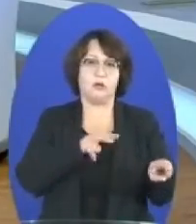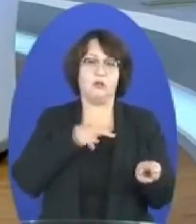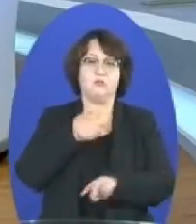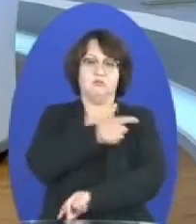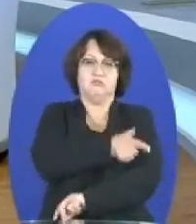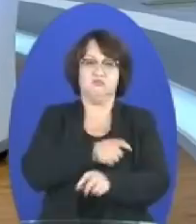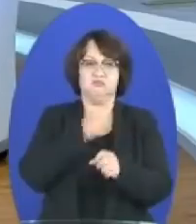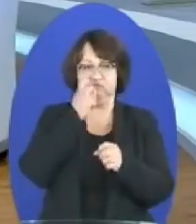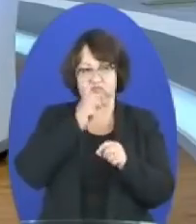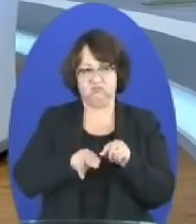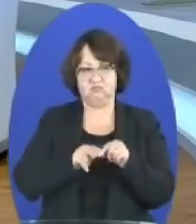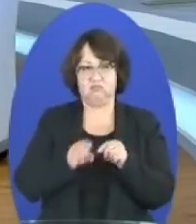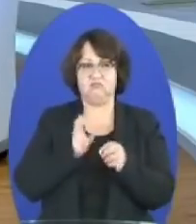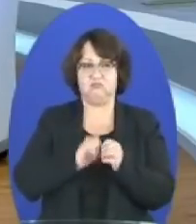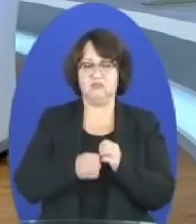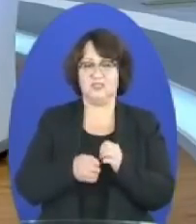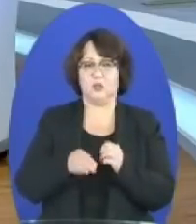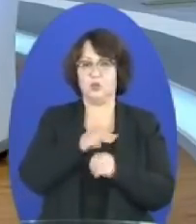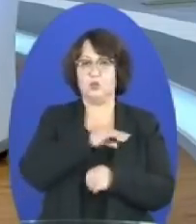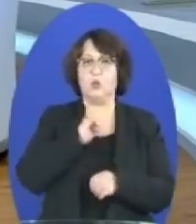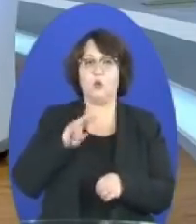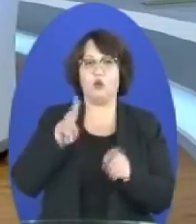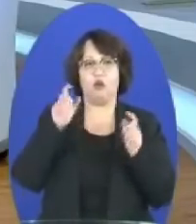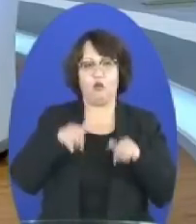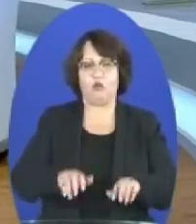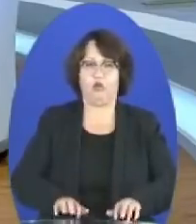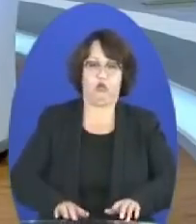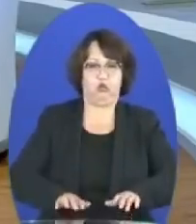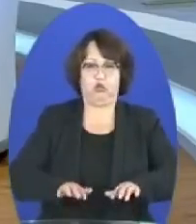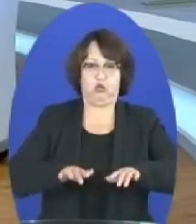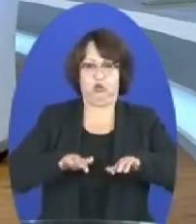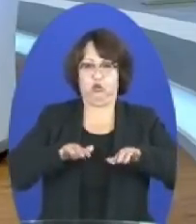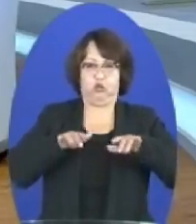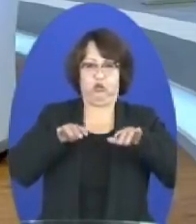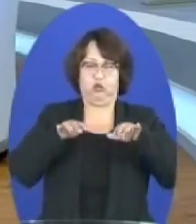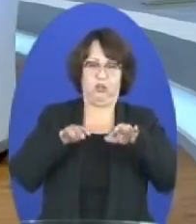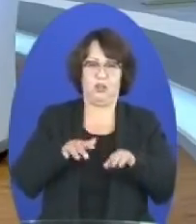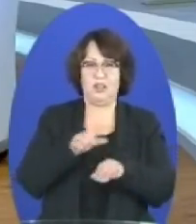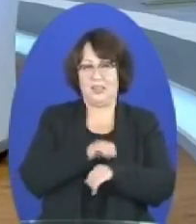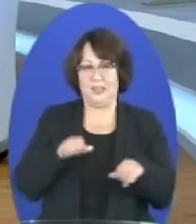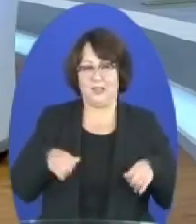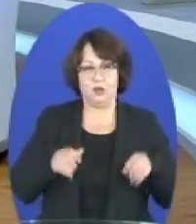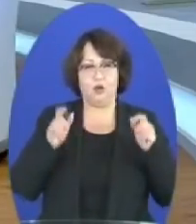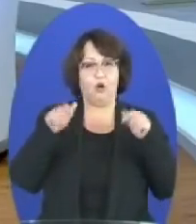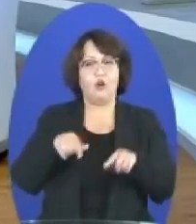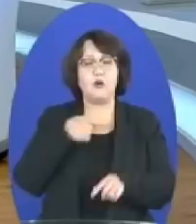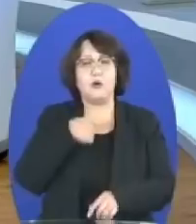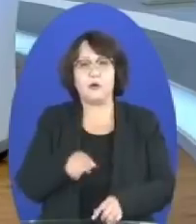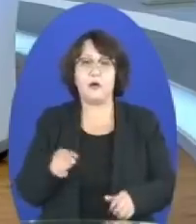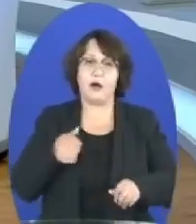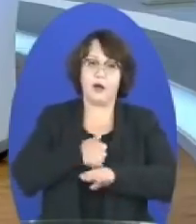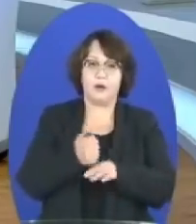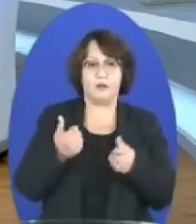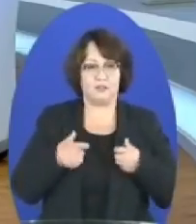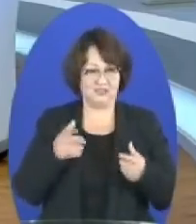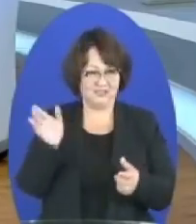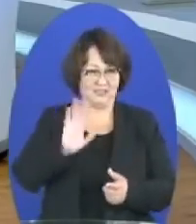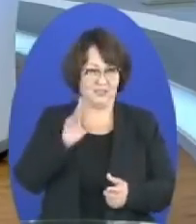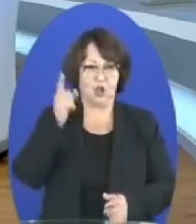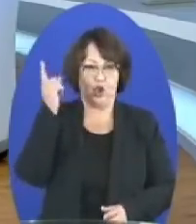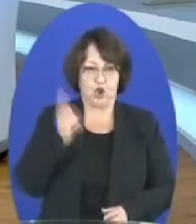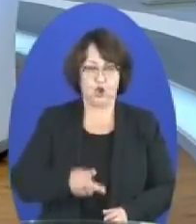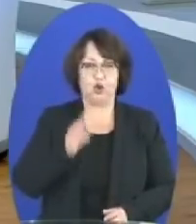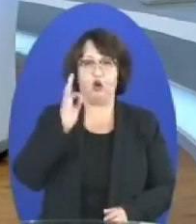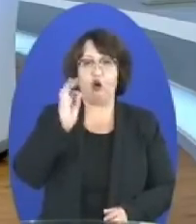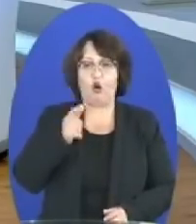нэмэгдэж, зарим хэсэгтэн эргээсэн халиад байгаа юм. Иймд иргэдийг голын иргэ дагуу аялж зугаалахгүй байх, дээрэс нь хог хаяхгүй байхыг онцгой байдлын